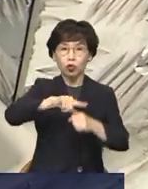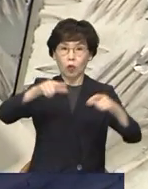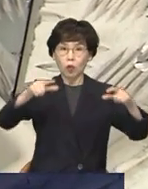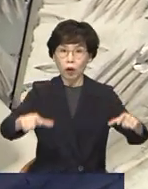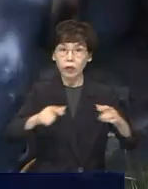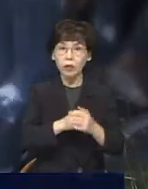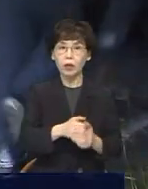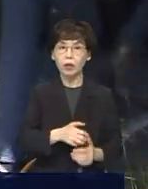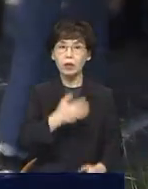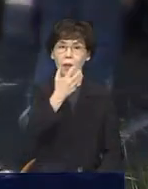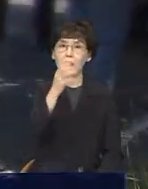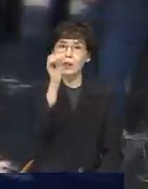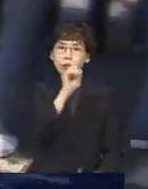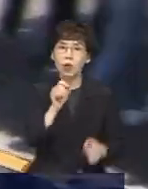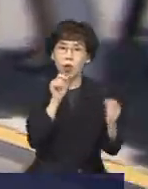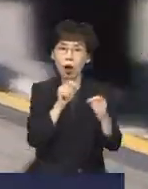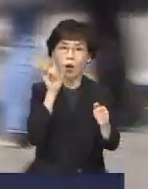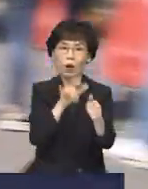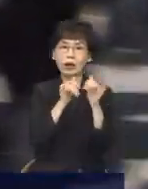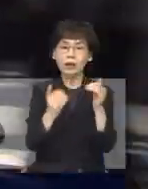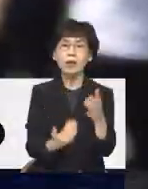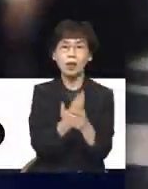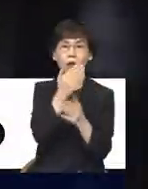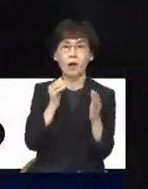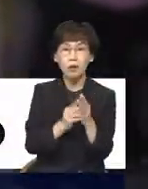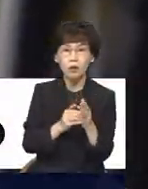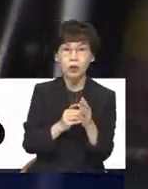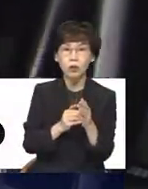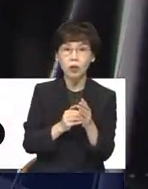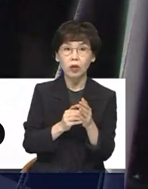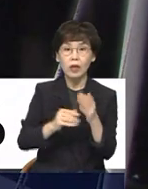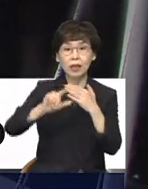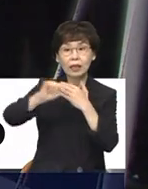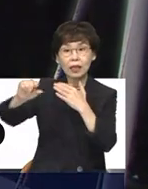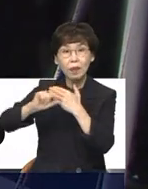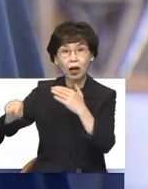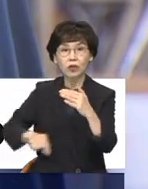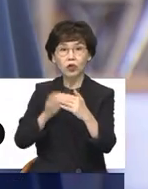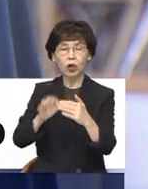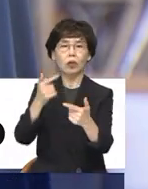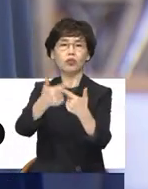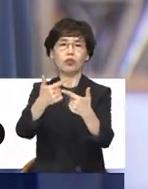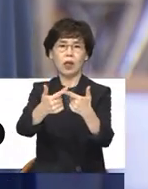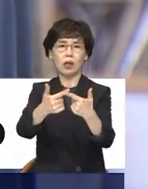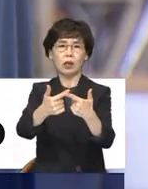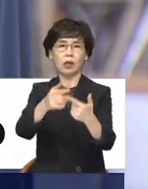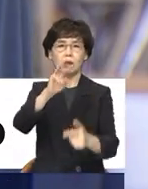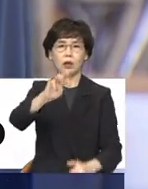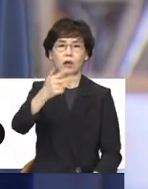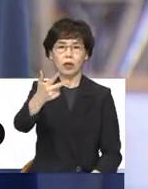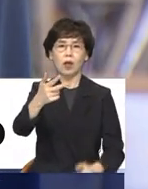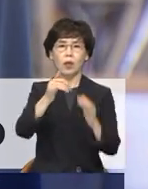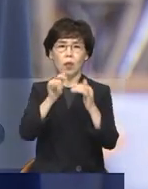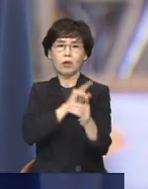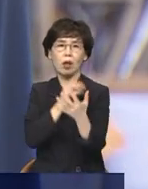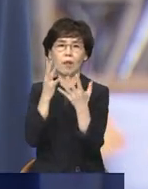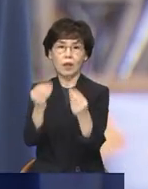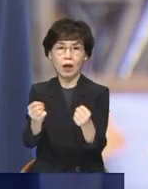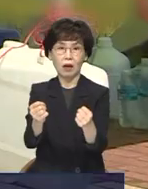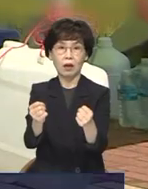수도권에서 80%에 가까운 확진자가 나왔고 비수도권 중에선 부산이 37명으로 가장